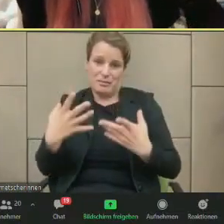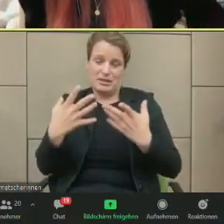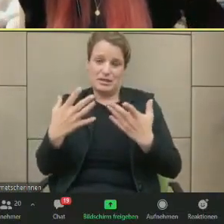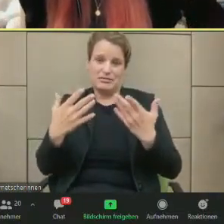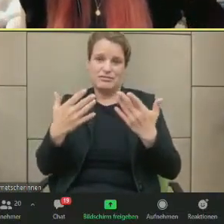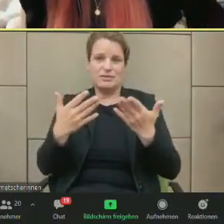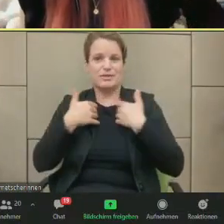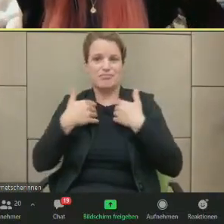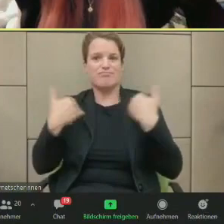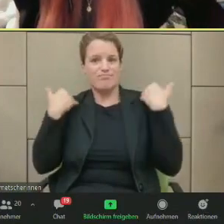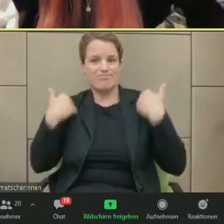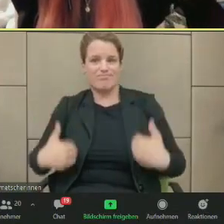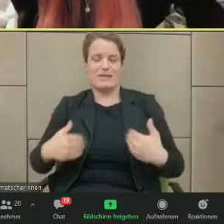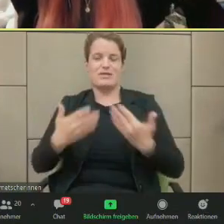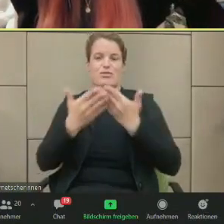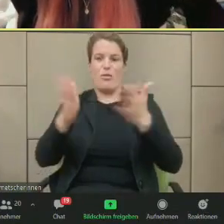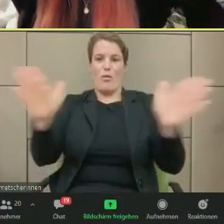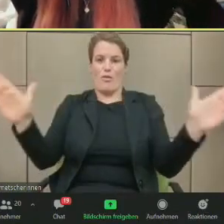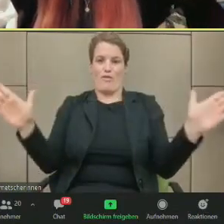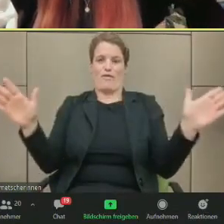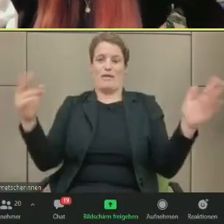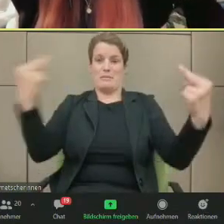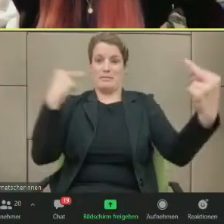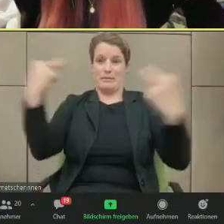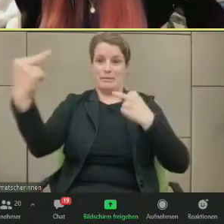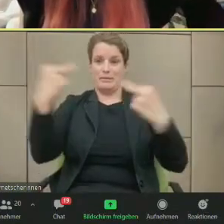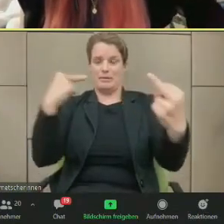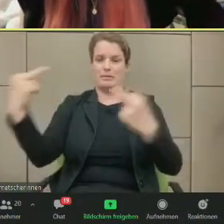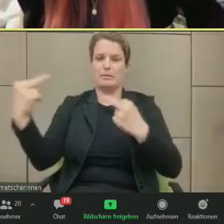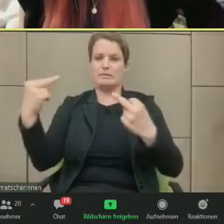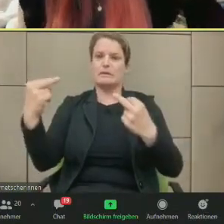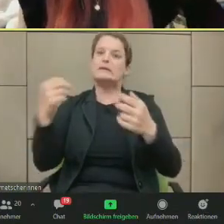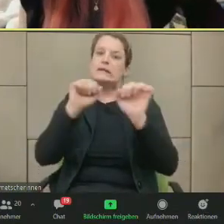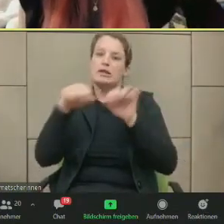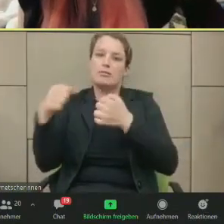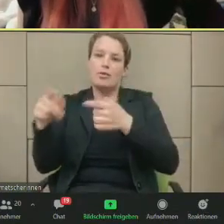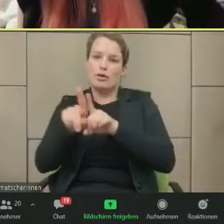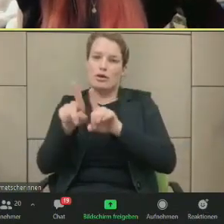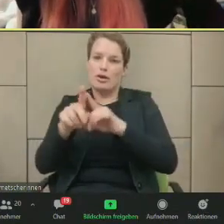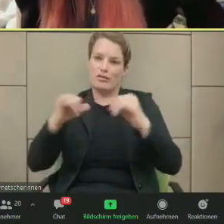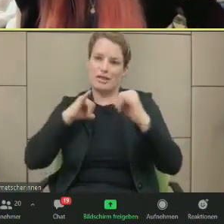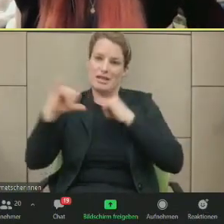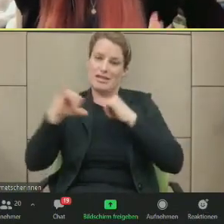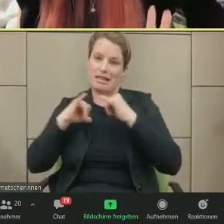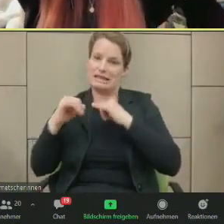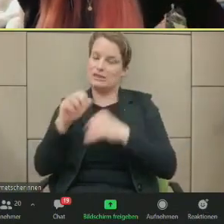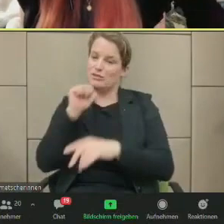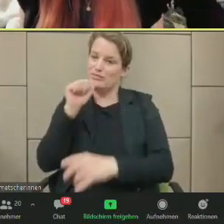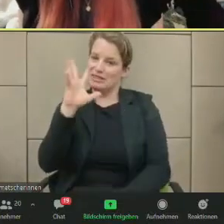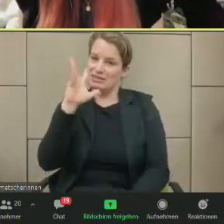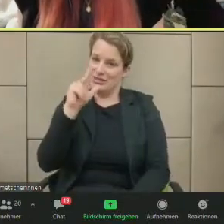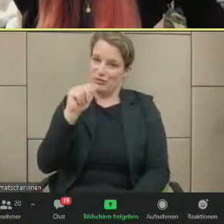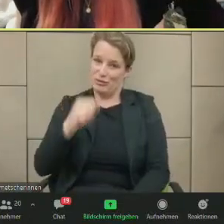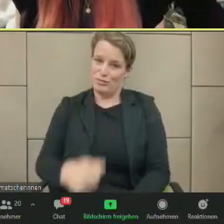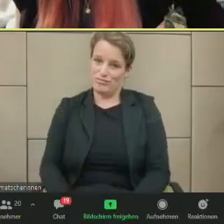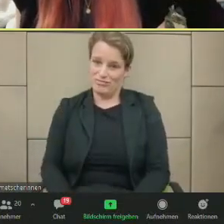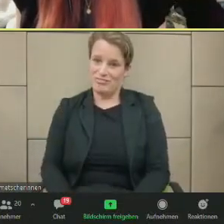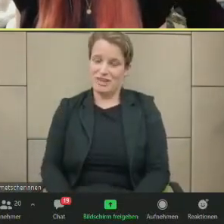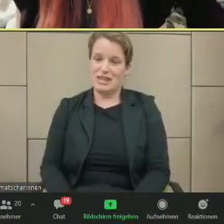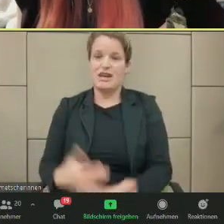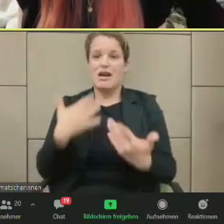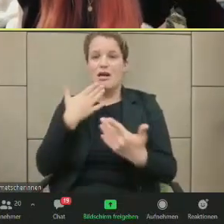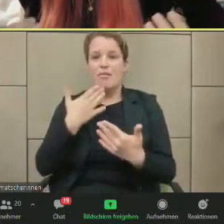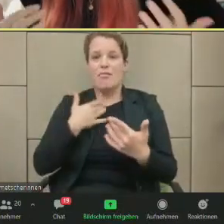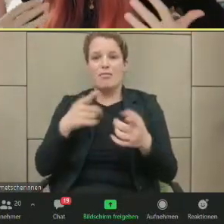zeige im Internet, kann das sein, dass es da auch Interaktionen gibt, die nicht so schön sind. Ich muss gleich am Anfang dazu